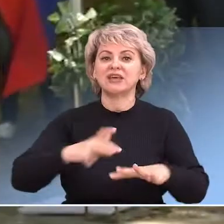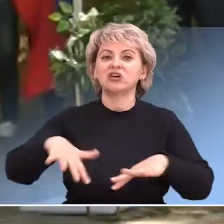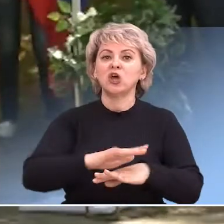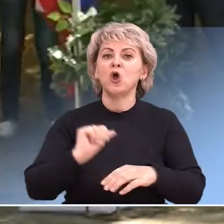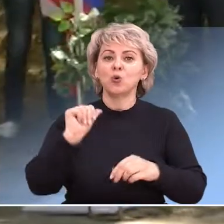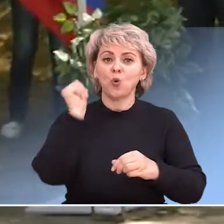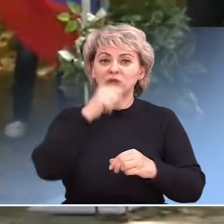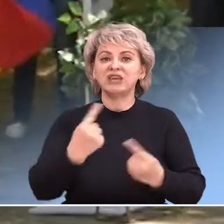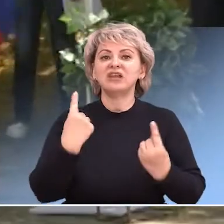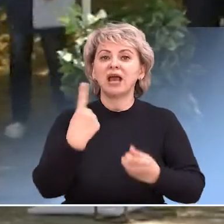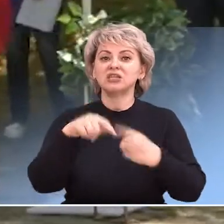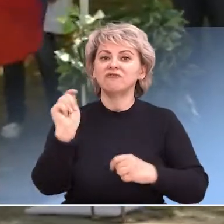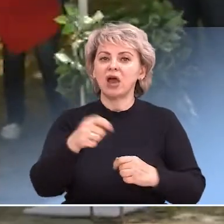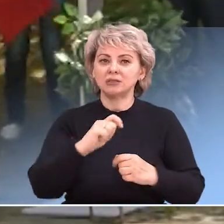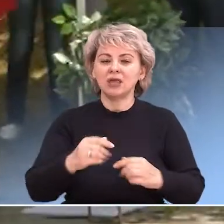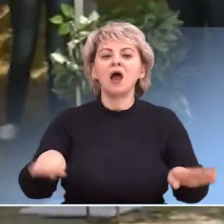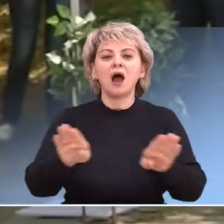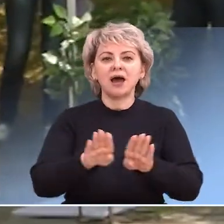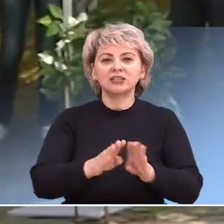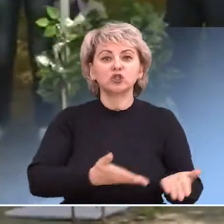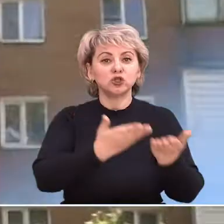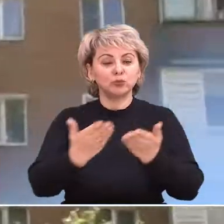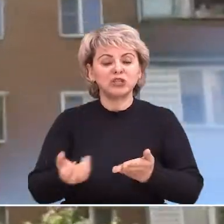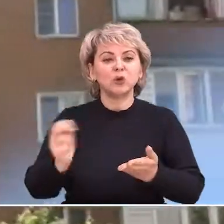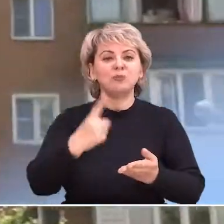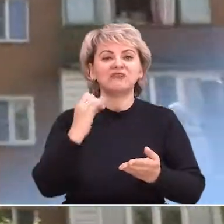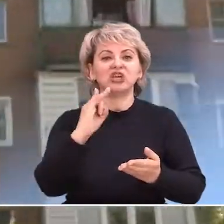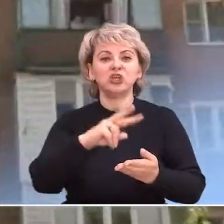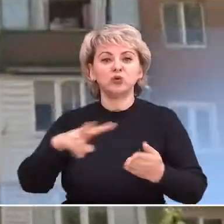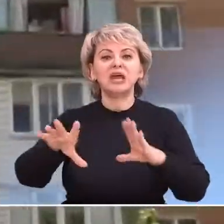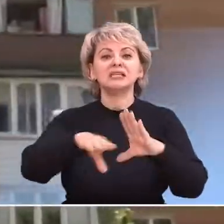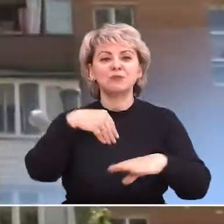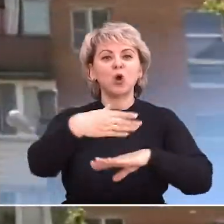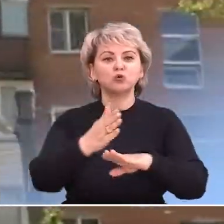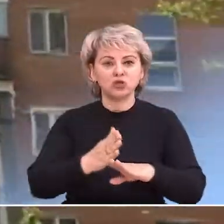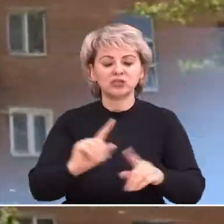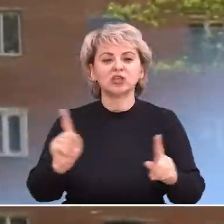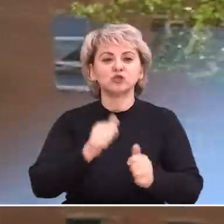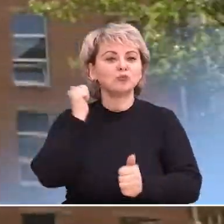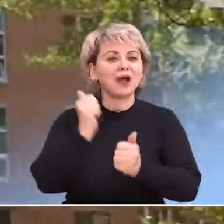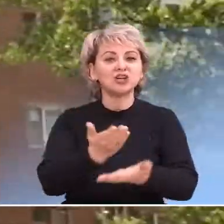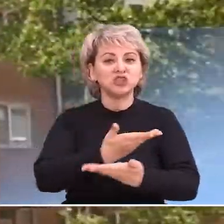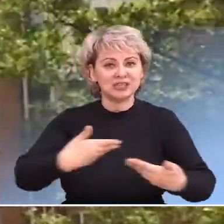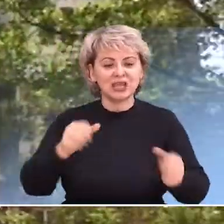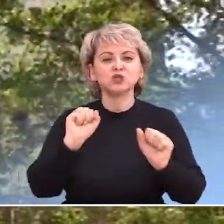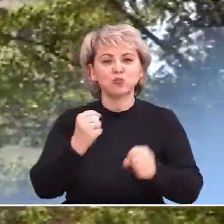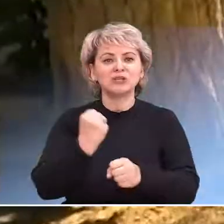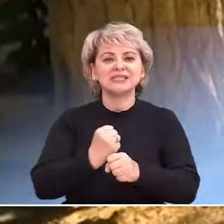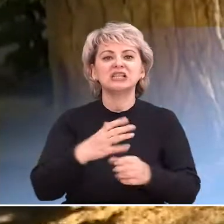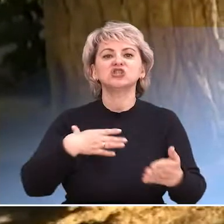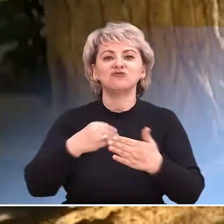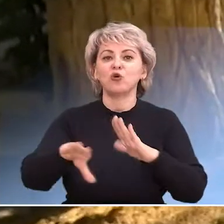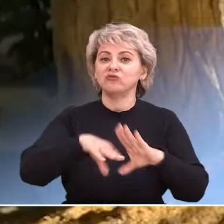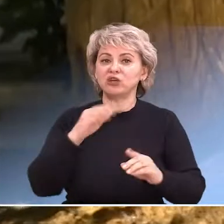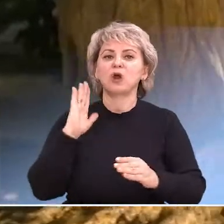подвигах русского народа в годы Великой Отечественной войны, а также призвали прийти 1 июля на избирательные участки, чтобы каждый из нас